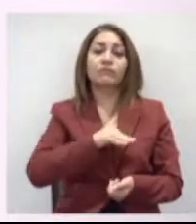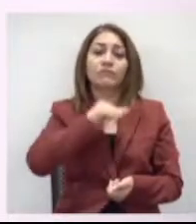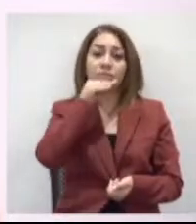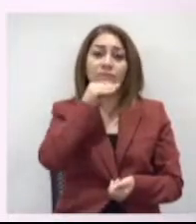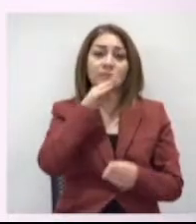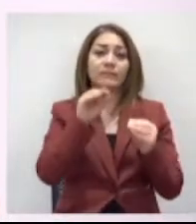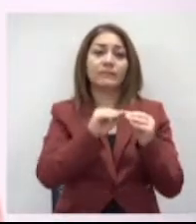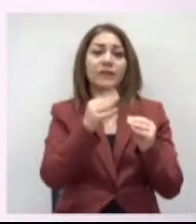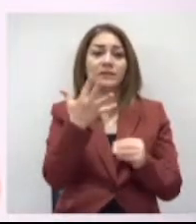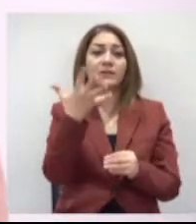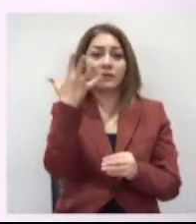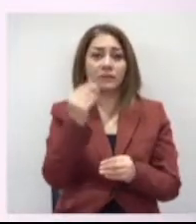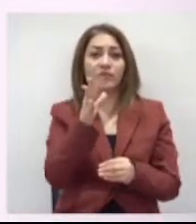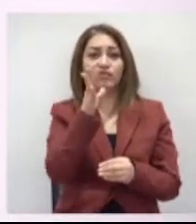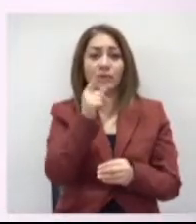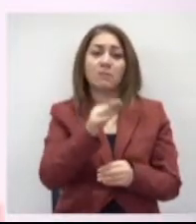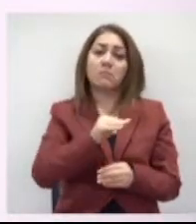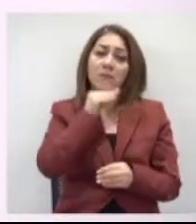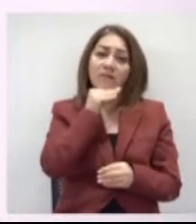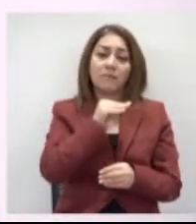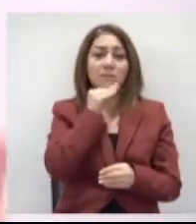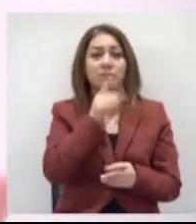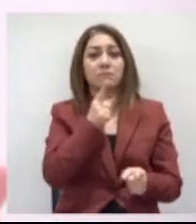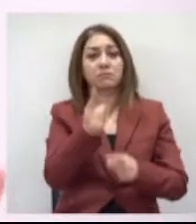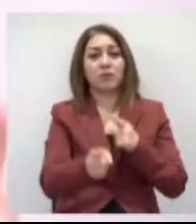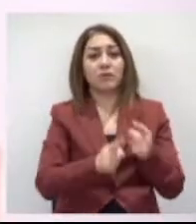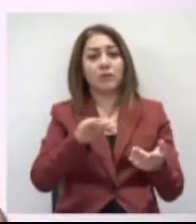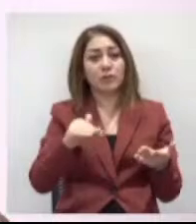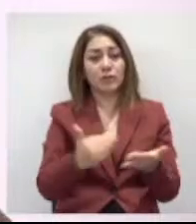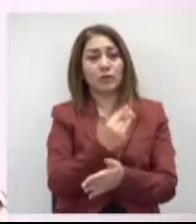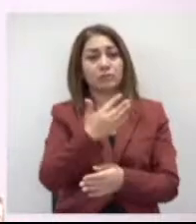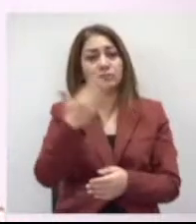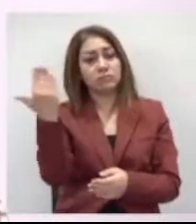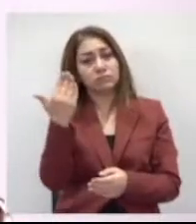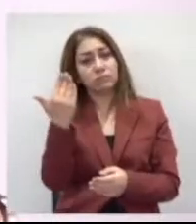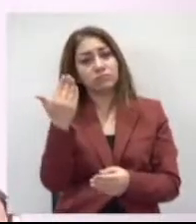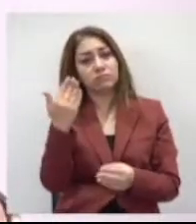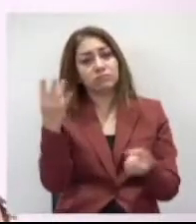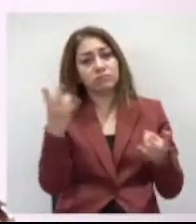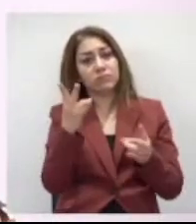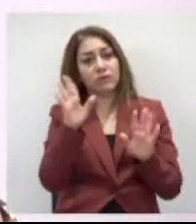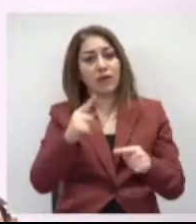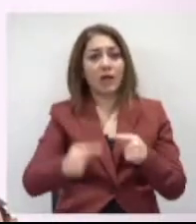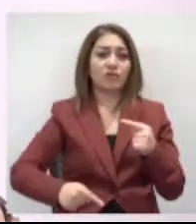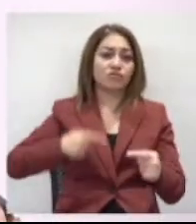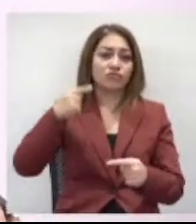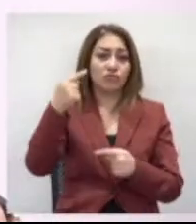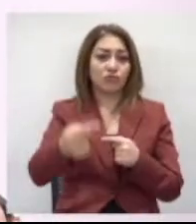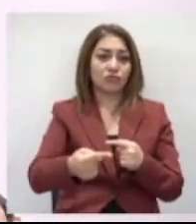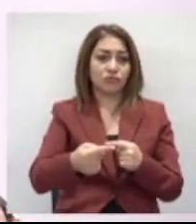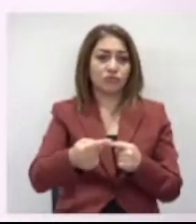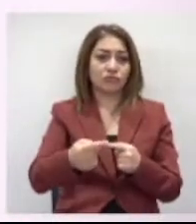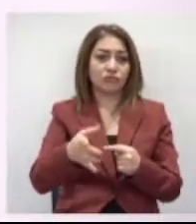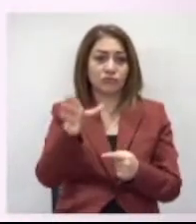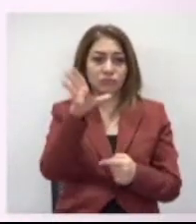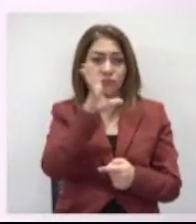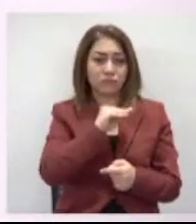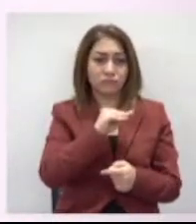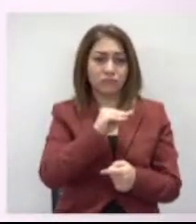կլինի 15 րոպե ժամանակը փոփոխություններով նորից հանդես գալ, թե պետք է այս հարցը թողել հաջորդ հանդիպման համար։